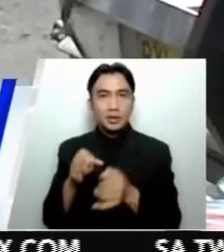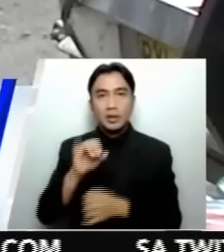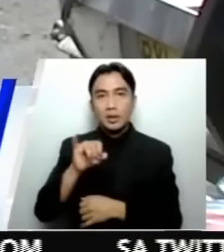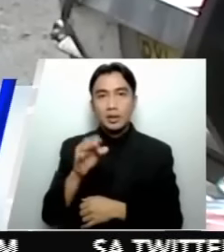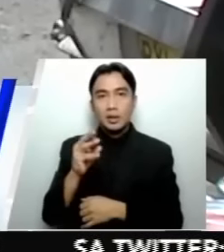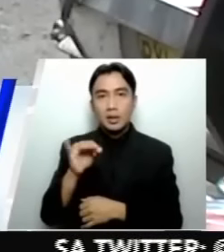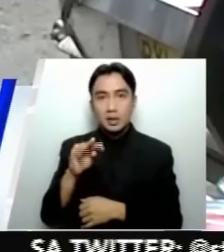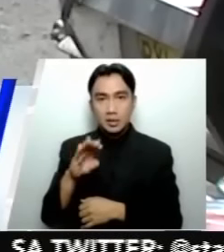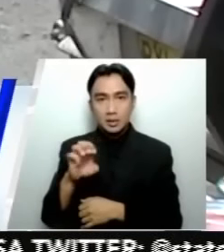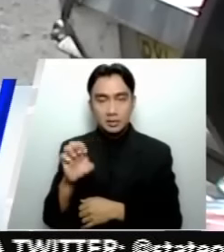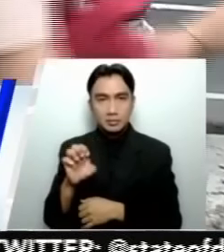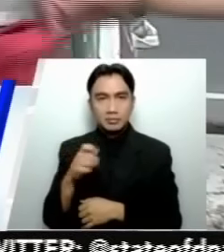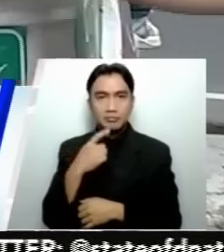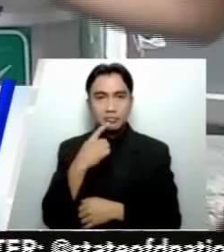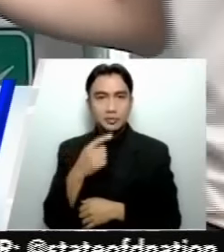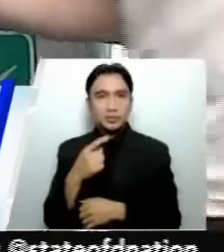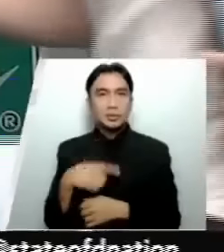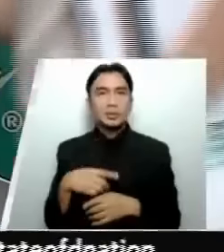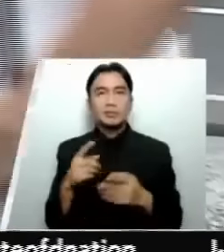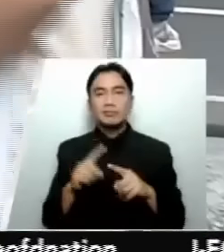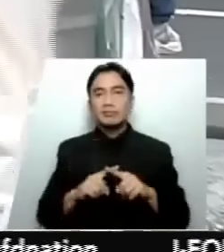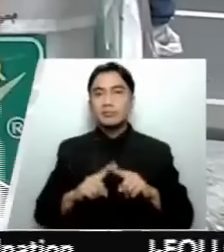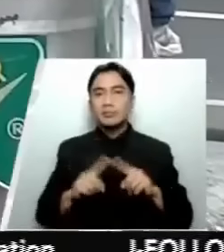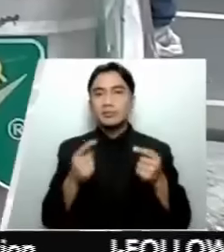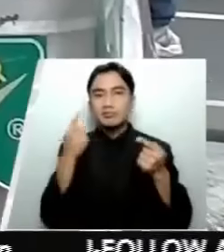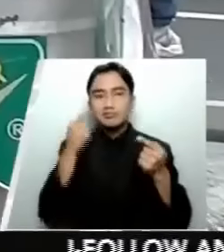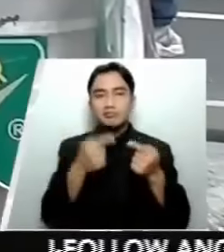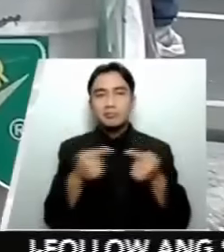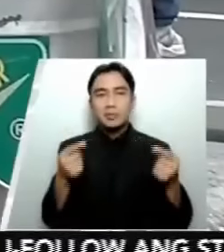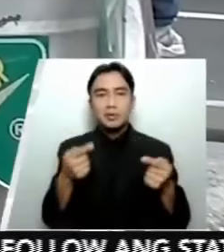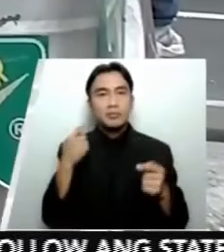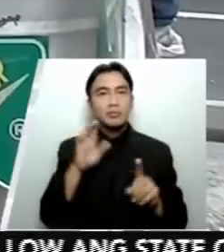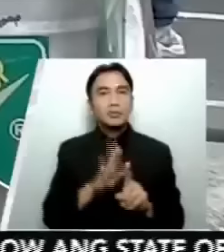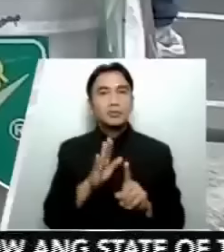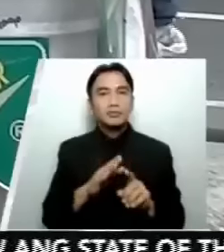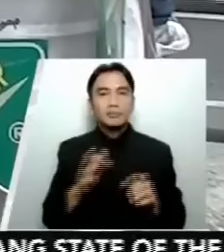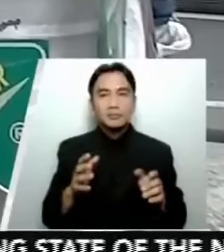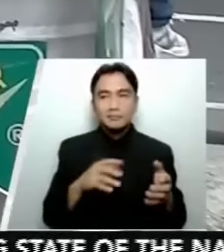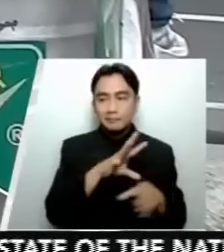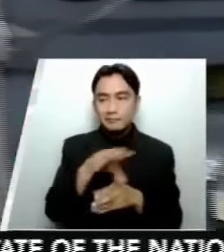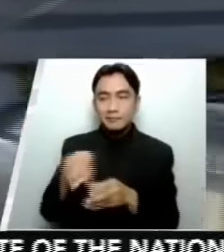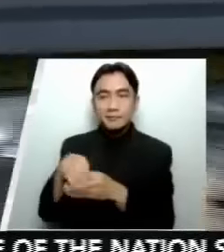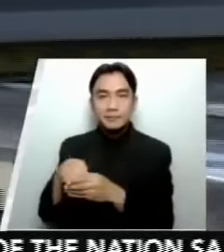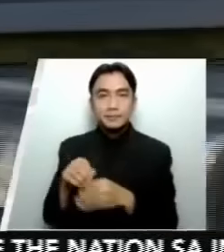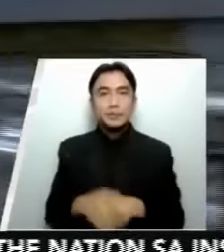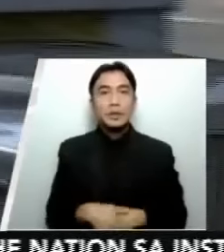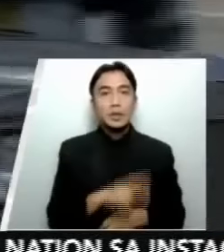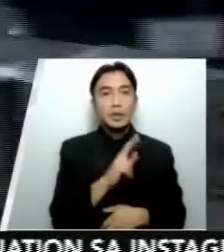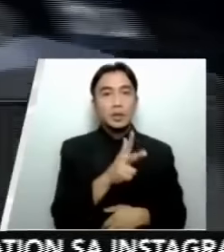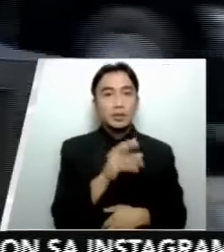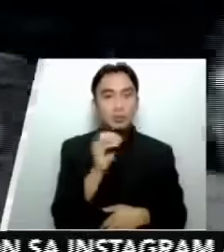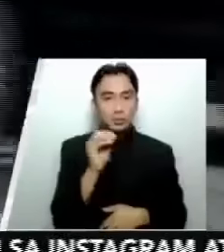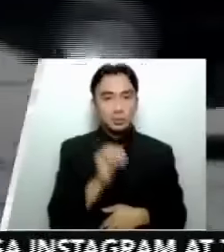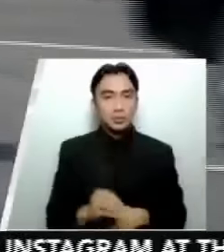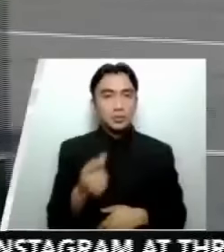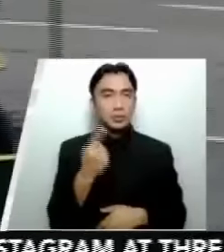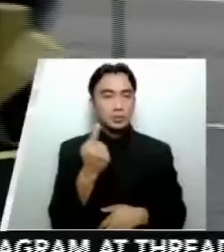ito sa konsepto ng consolidation. Sa Metro Manila, nasa 3% lang ng mga rehistradong jeep ang hindi